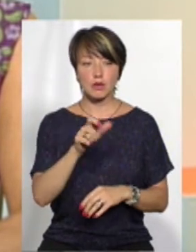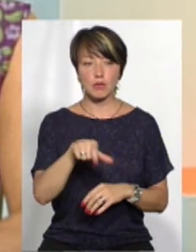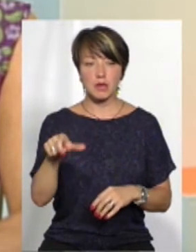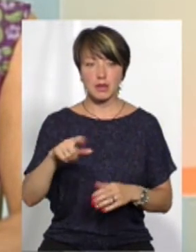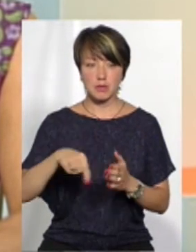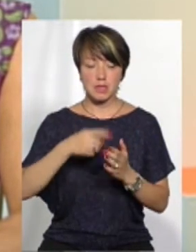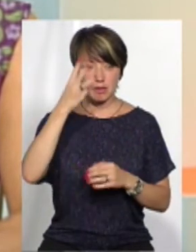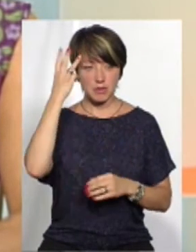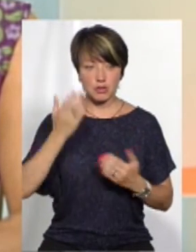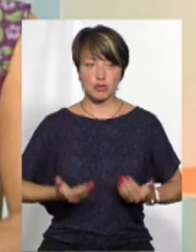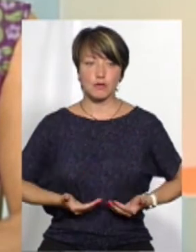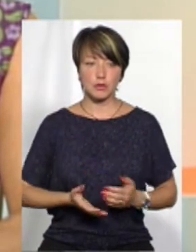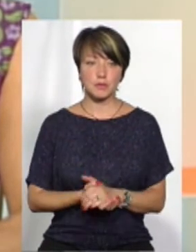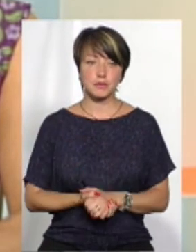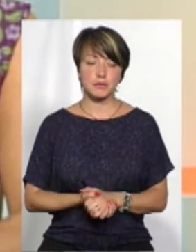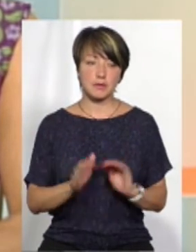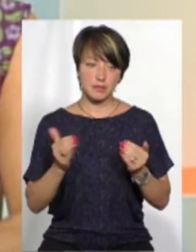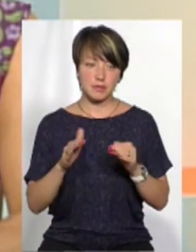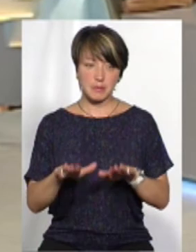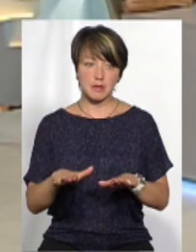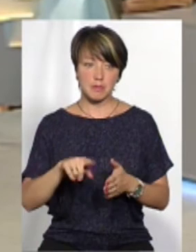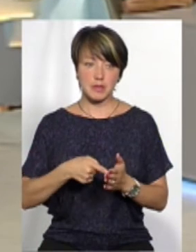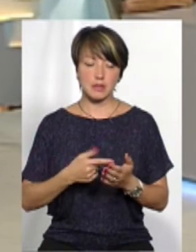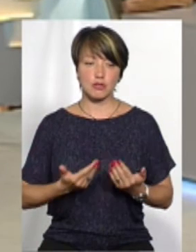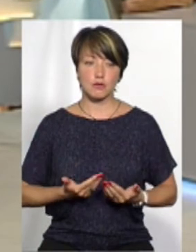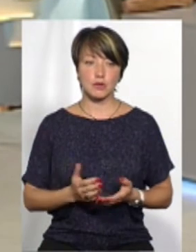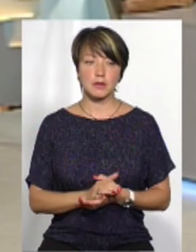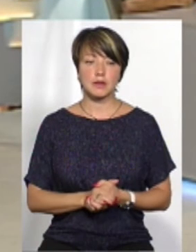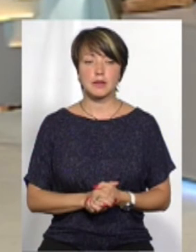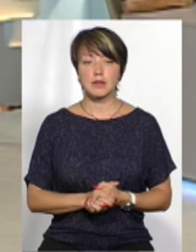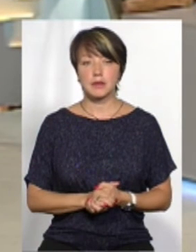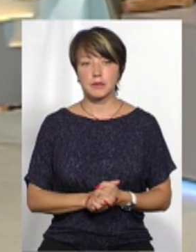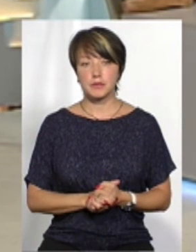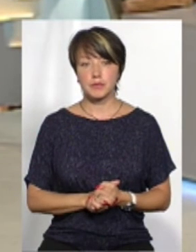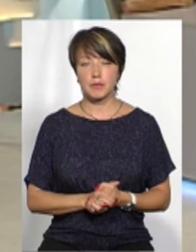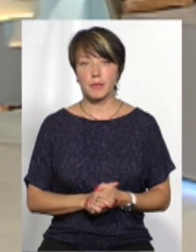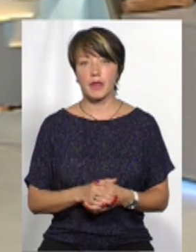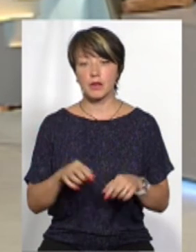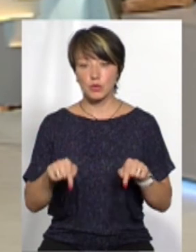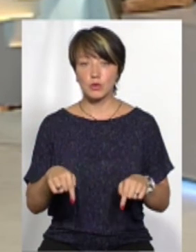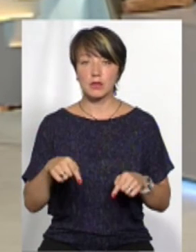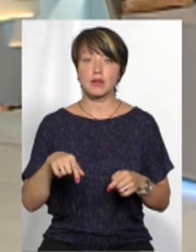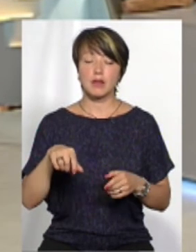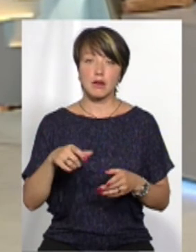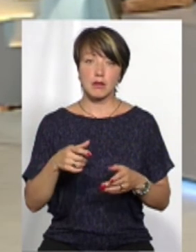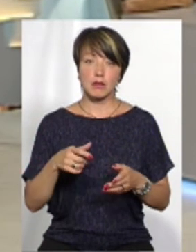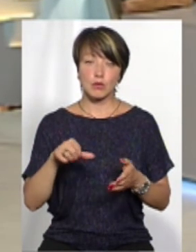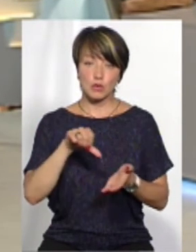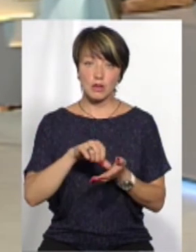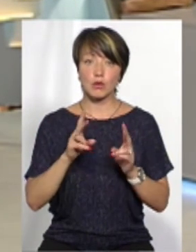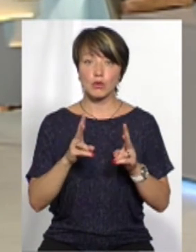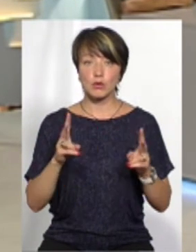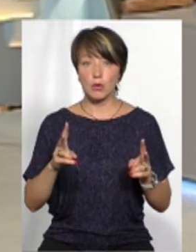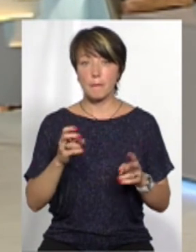громадяни, люди, які, ну, локальна спільнота міста. Тому тут перемагають ті, хто дійсно працює, залучає,